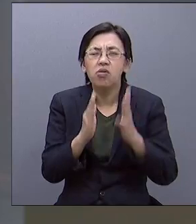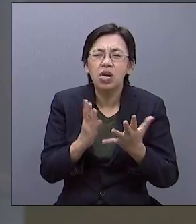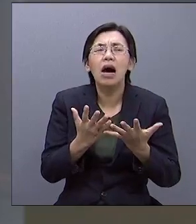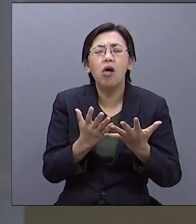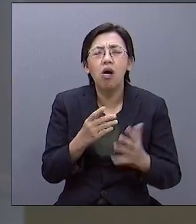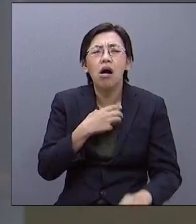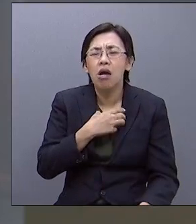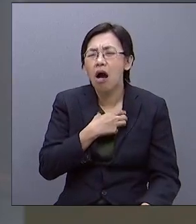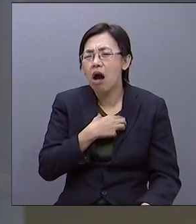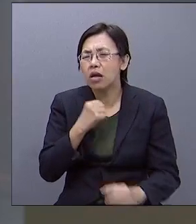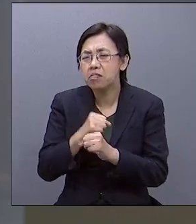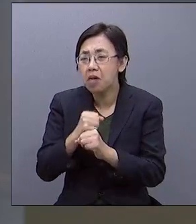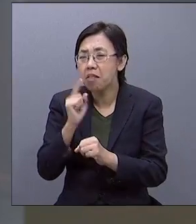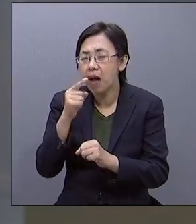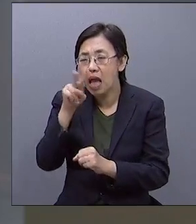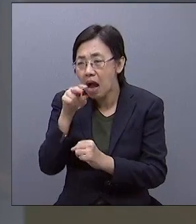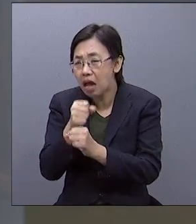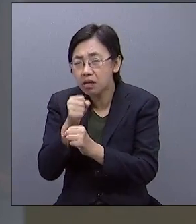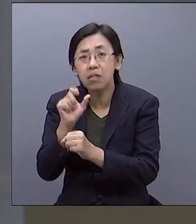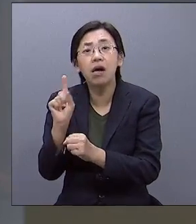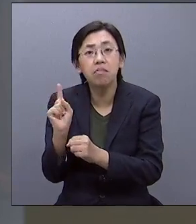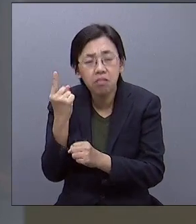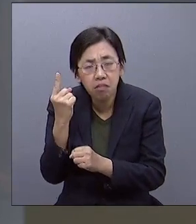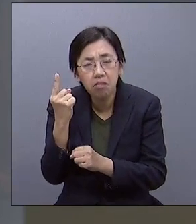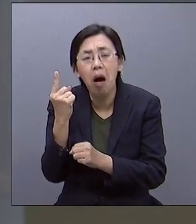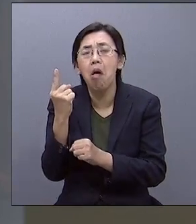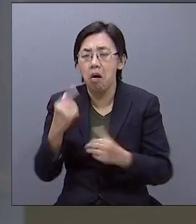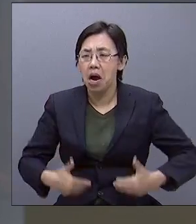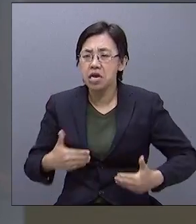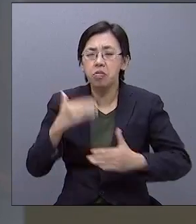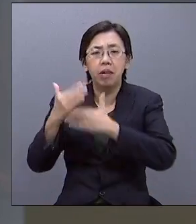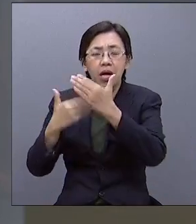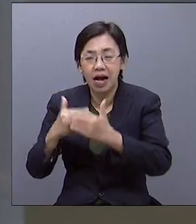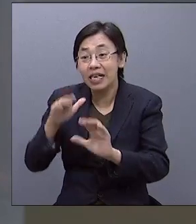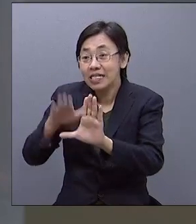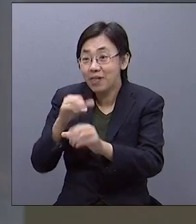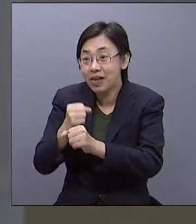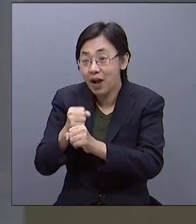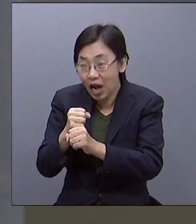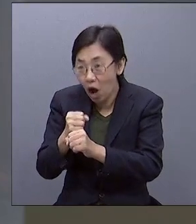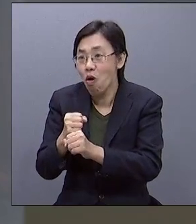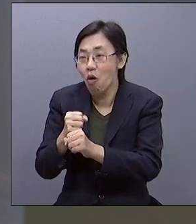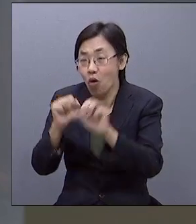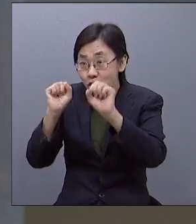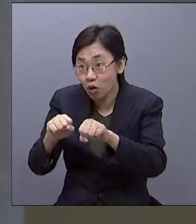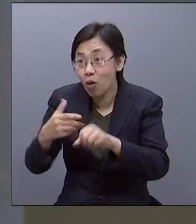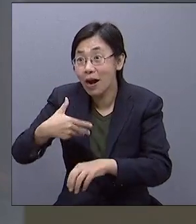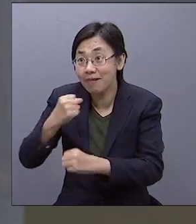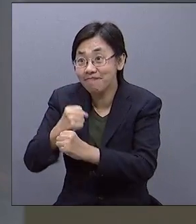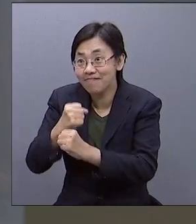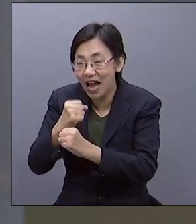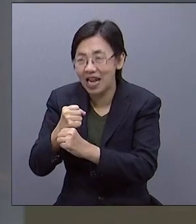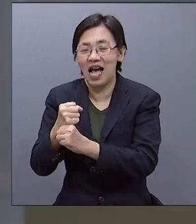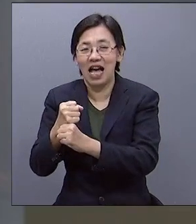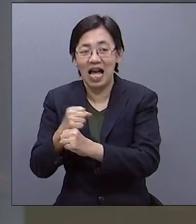หรือมีงานใหม่ที่มันเข้ากับเงื่อนไขชีวิตมากกว่าเนาะคุณผู้ชมไปสมัครงานแล้วค่ะเขาตอบตกลงรับแล้วด้วยโอเคงั้นเราก็ไปล